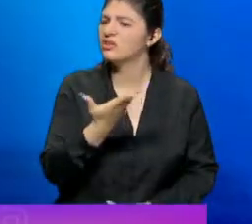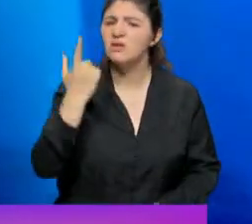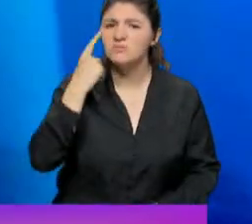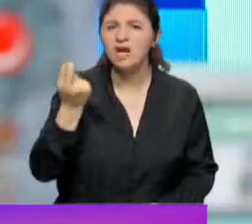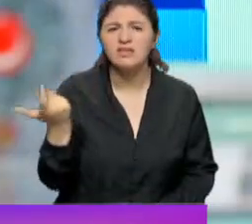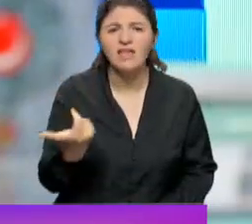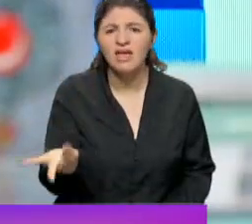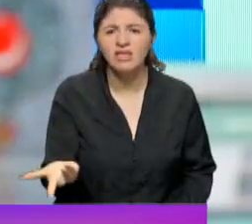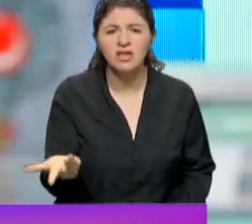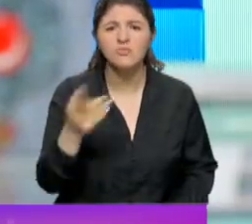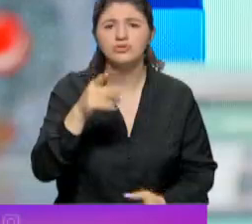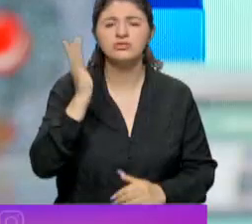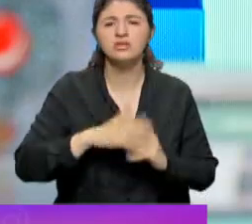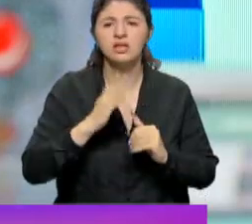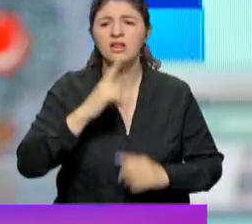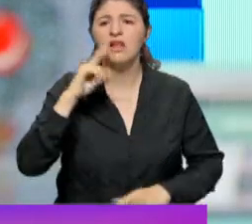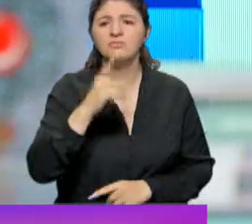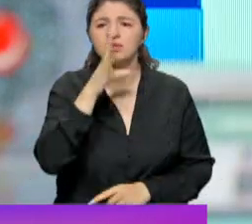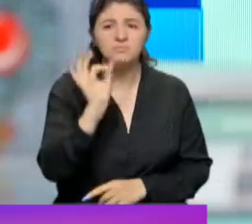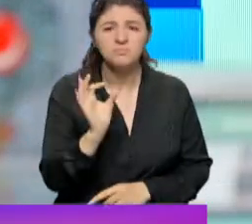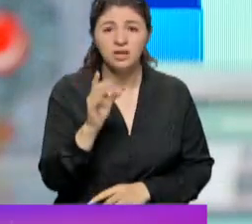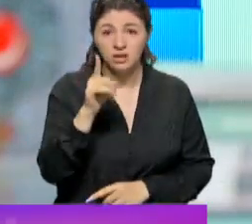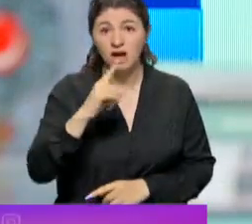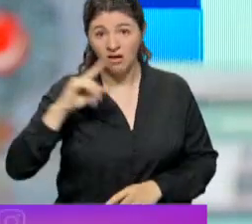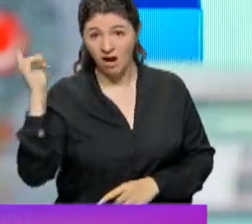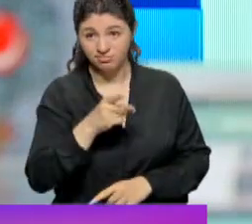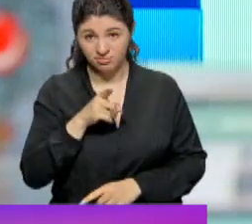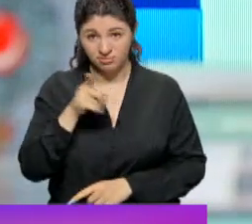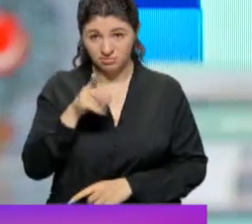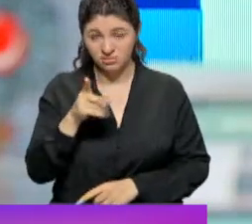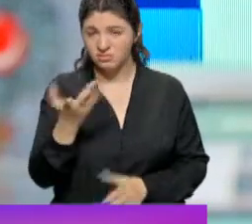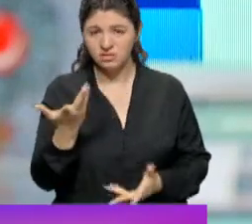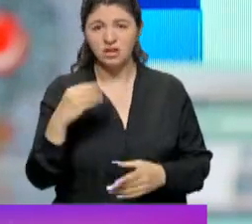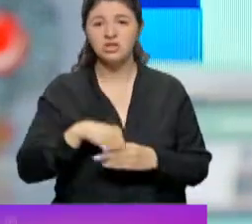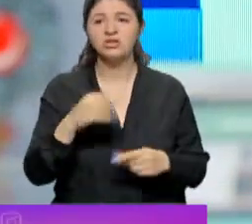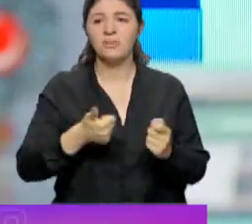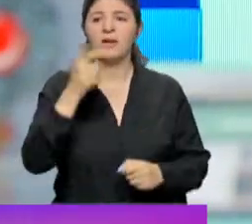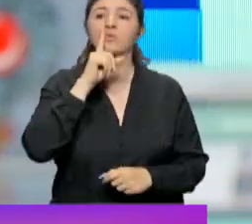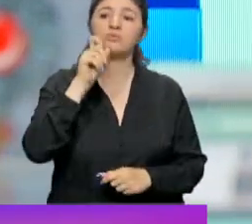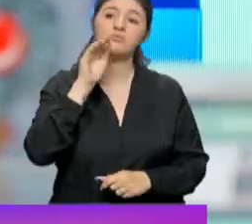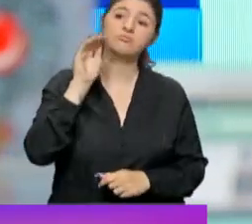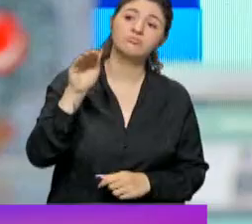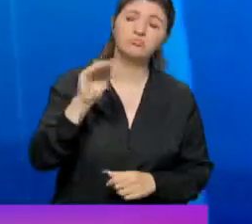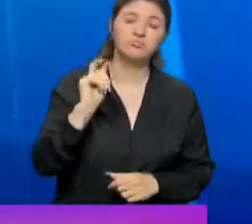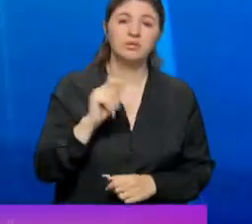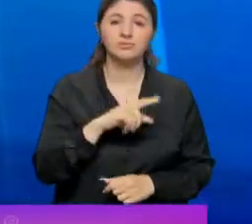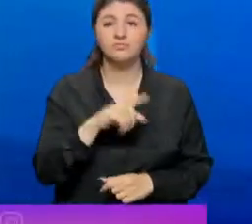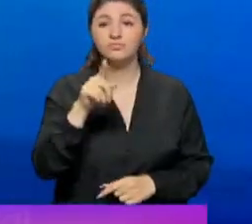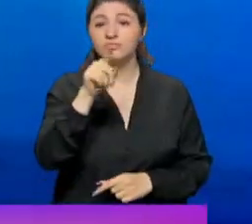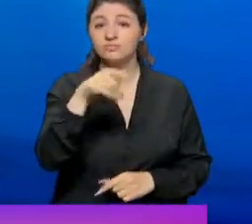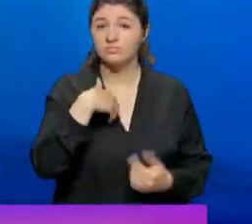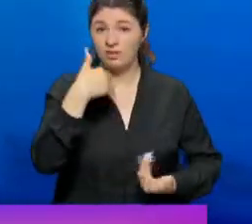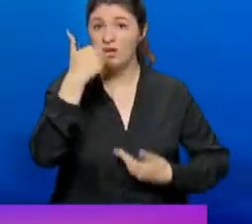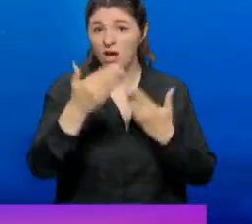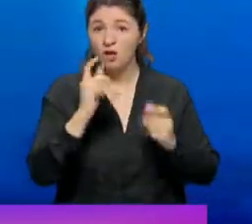mantığı nedir bu yasakların talimatını kim verdi yoksa siz mi verdiniz gerek İçişleri bakanı'ndan sorular yöneltti Efendim